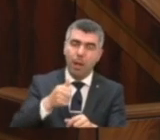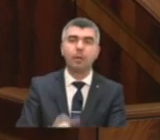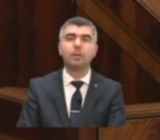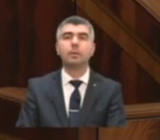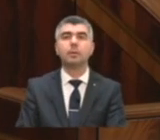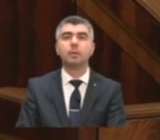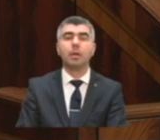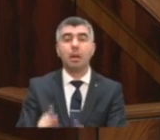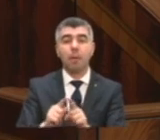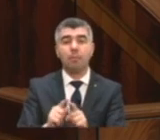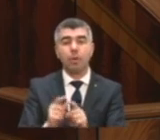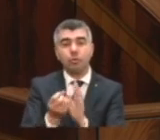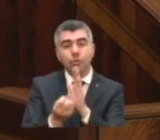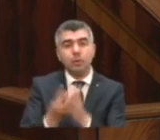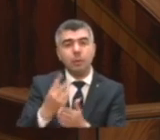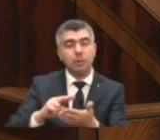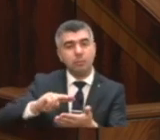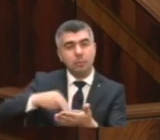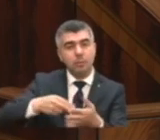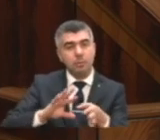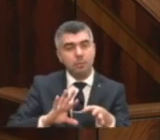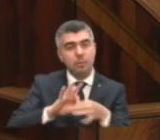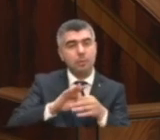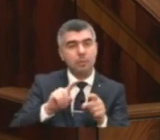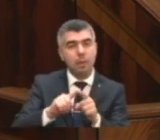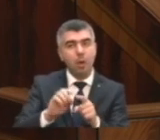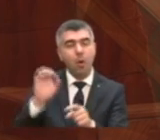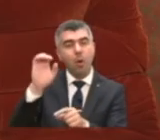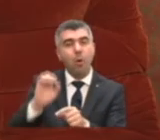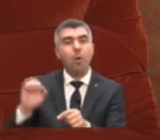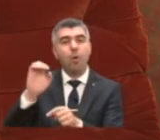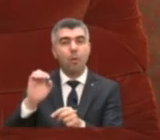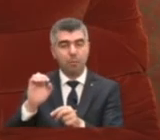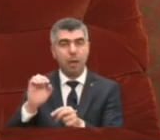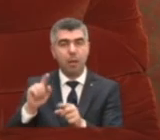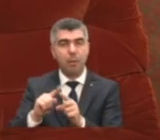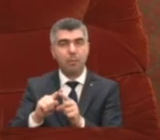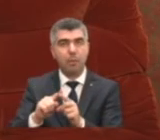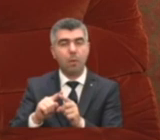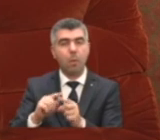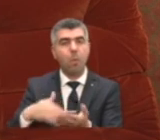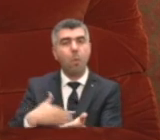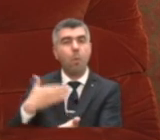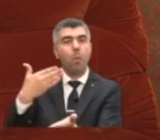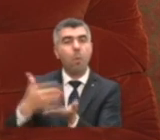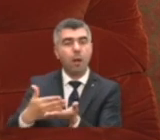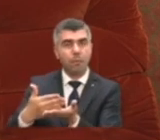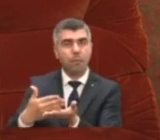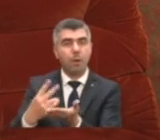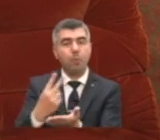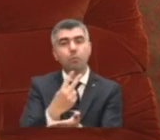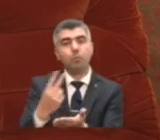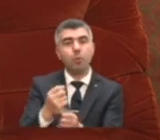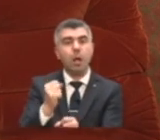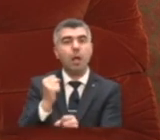من عدم تجديد العقود الخاصة بأنبوب الغاز المغربي الأوروبي كان توقف هاد المحطتين عن الشغال،